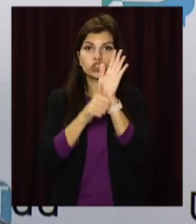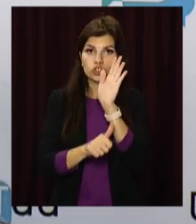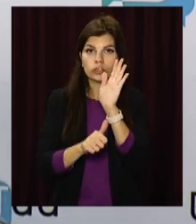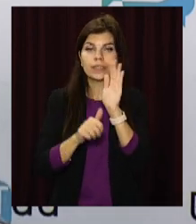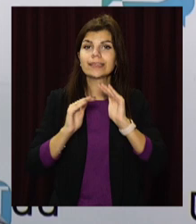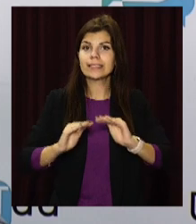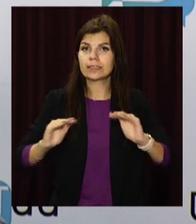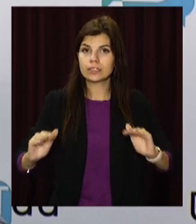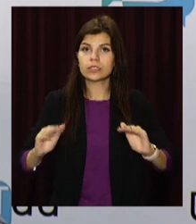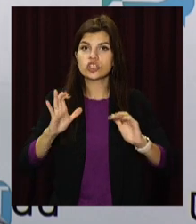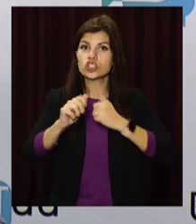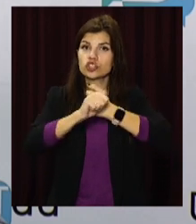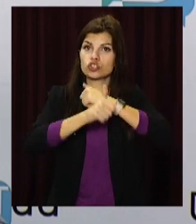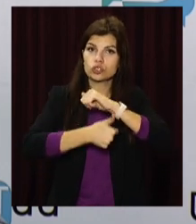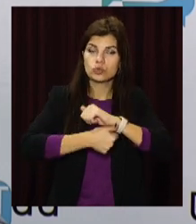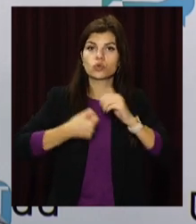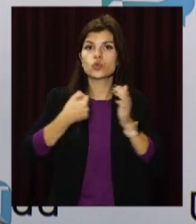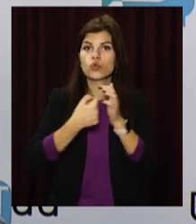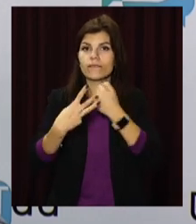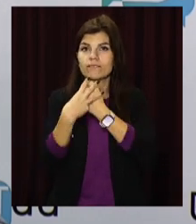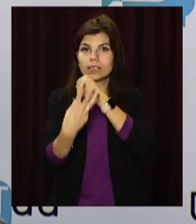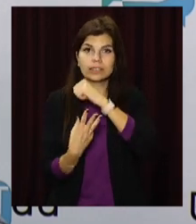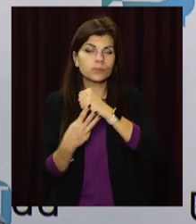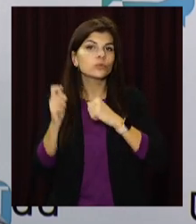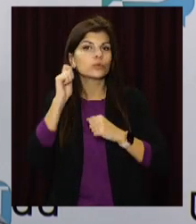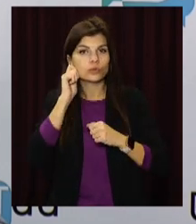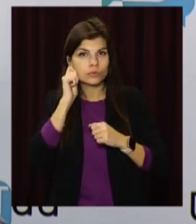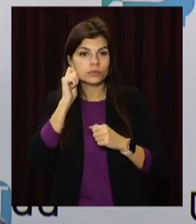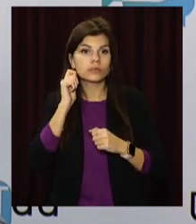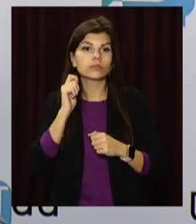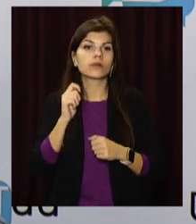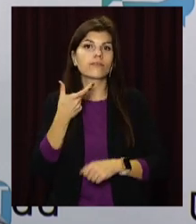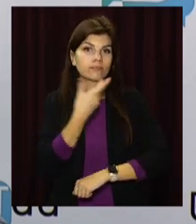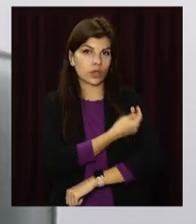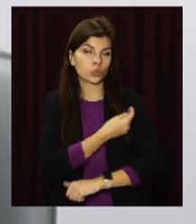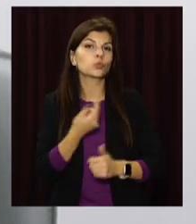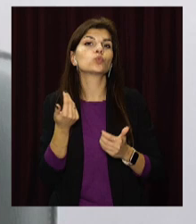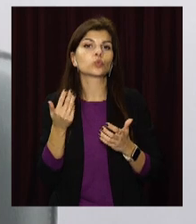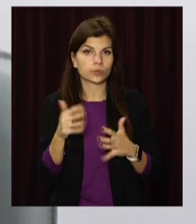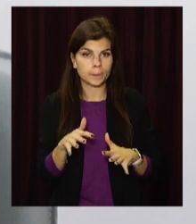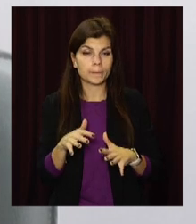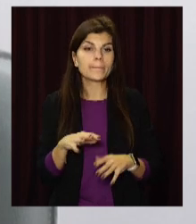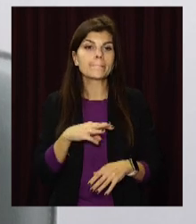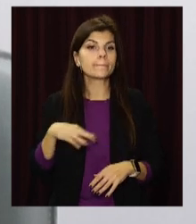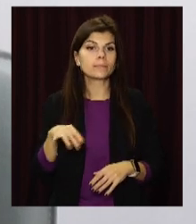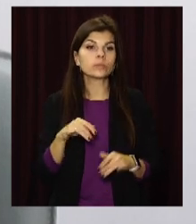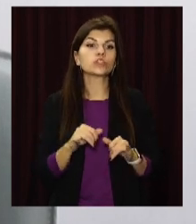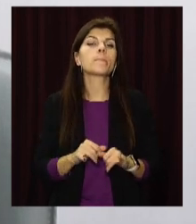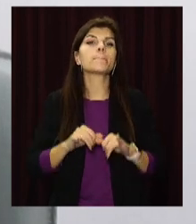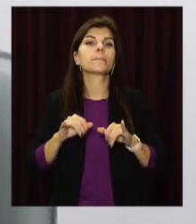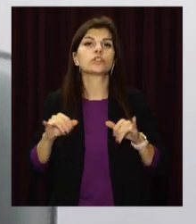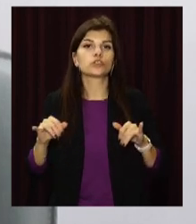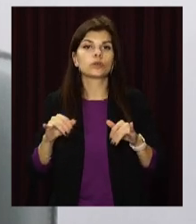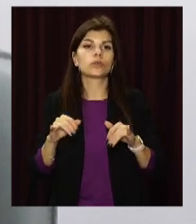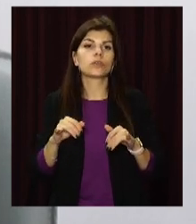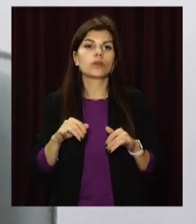560 дітей з 16 до 18 років вакциновані. Ми збільшуємо